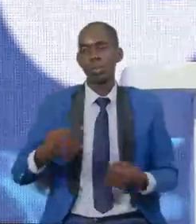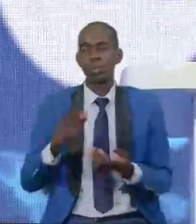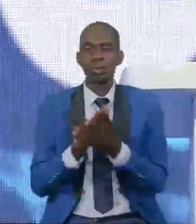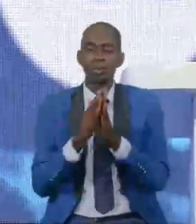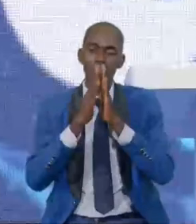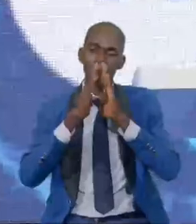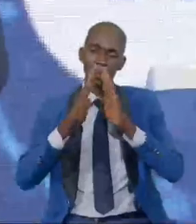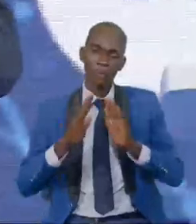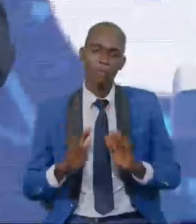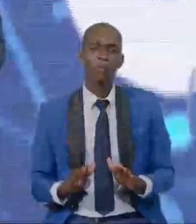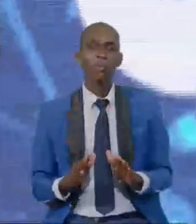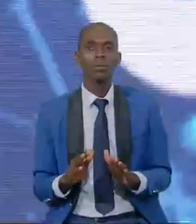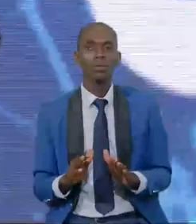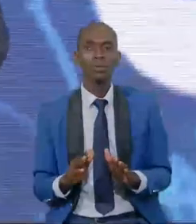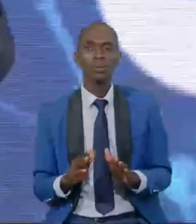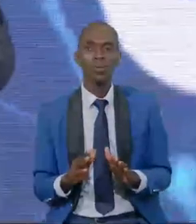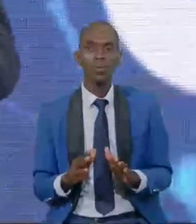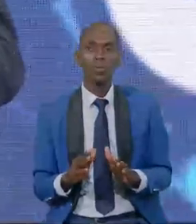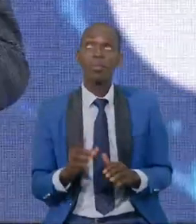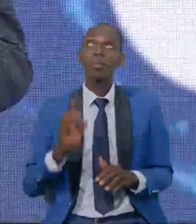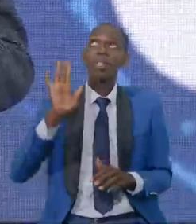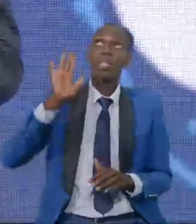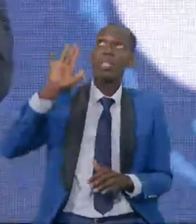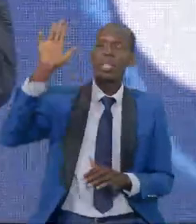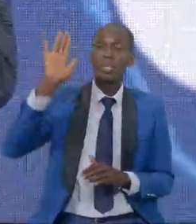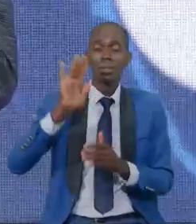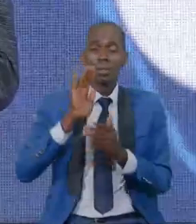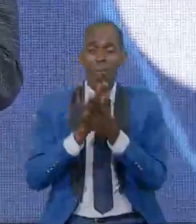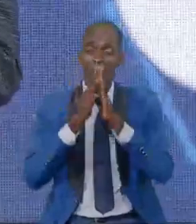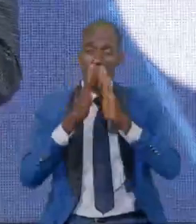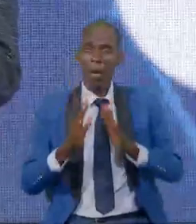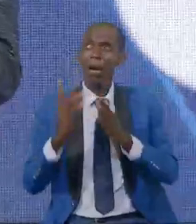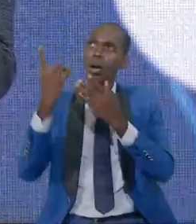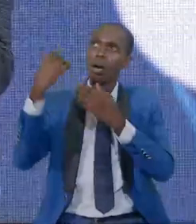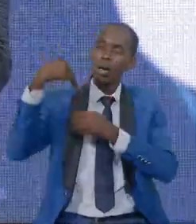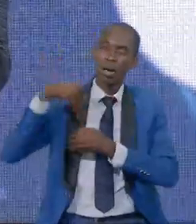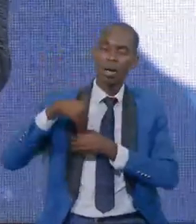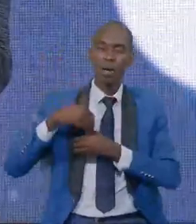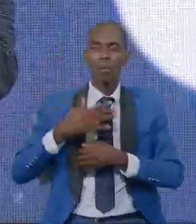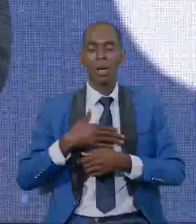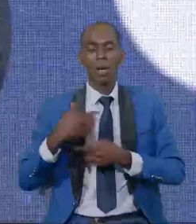Le prince de la paix. Sa paix est entrée dans mon cœur.